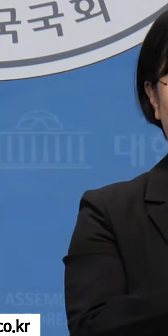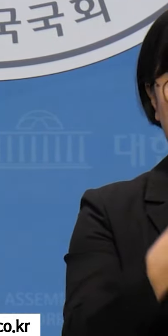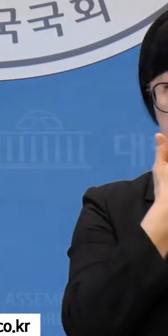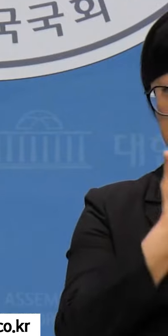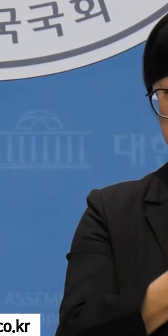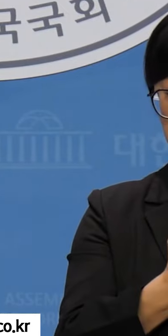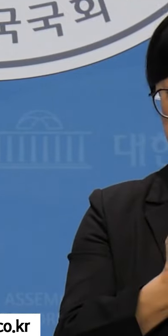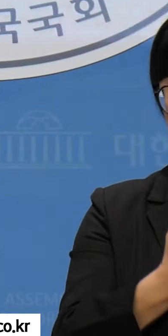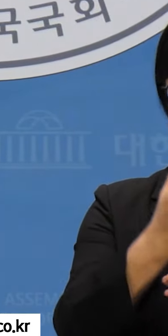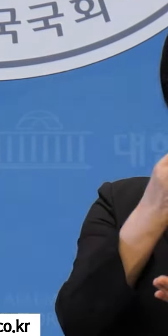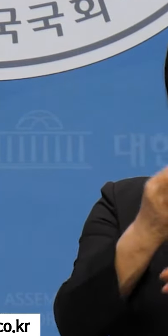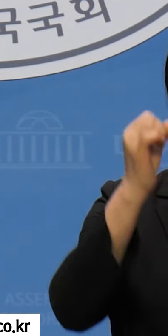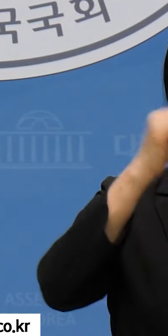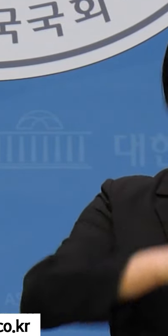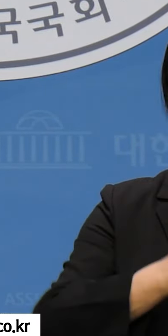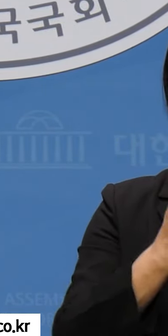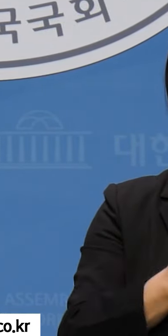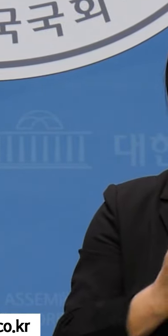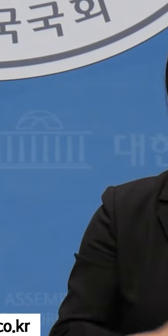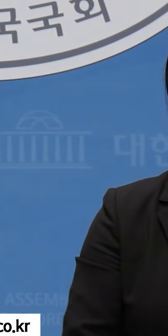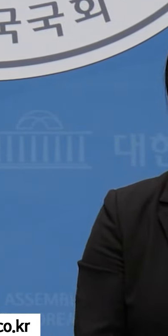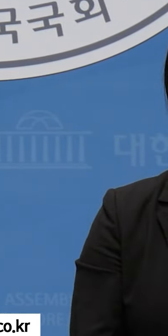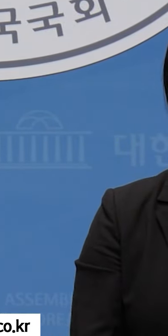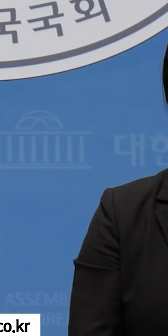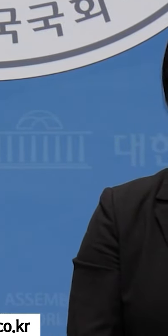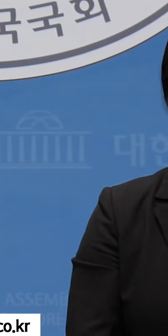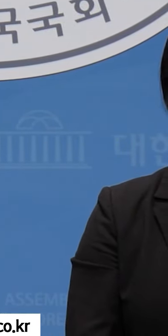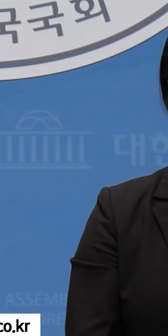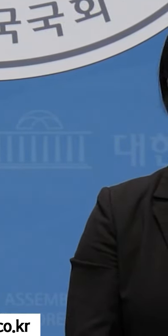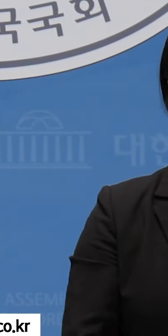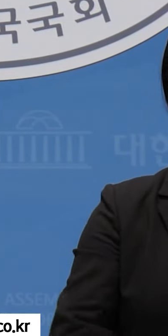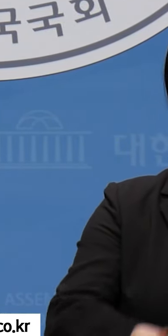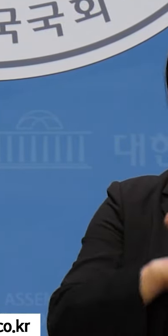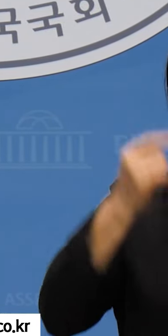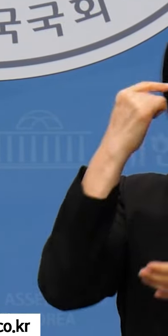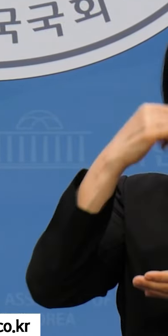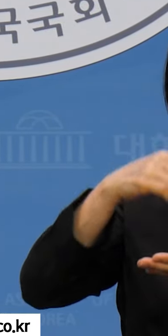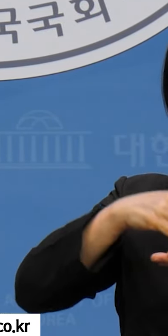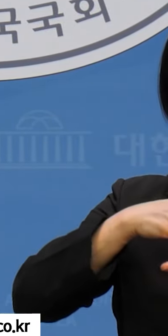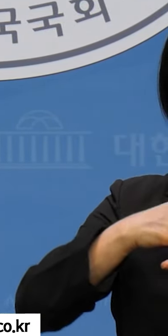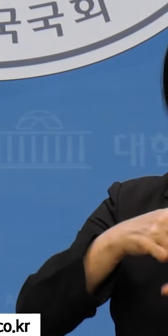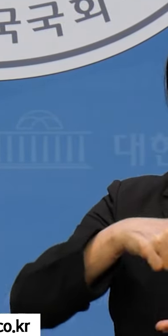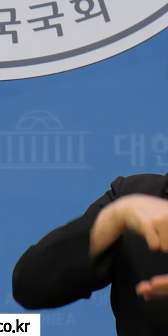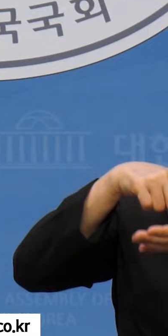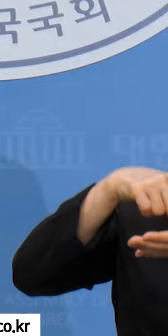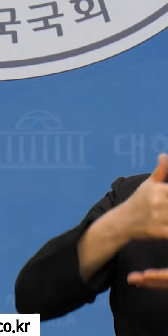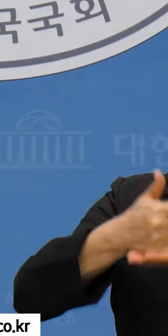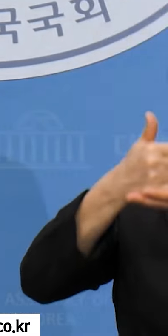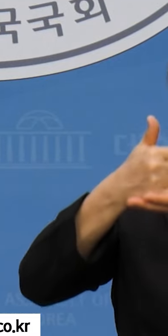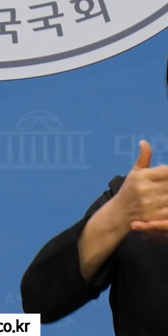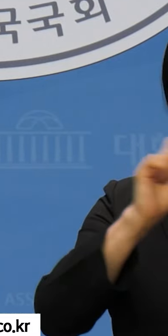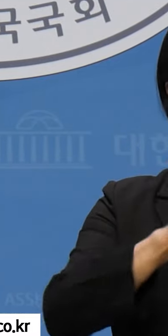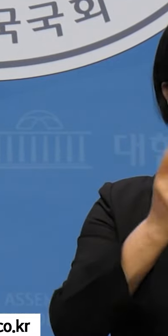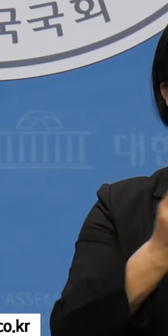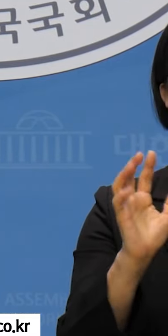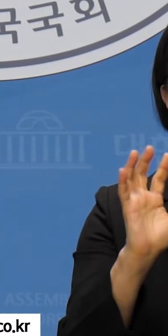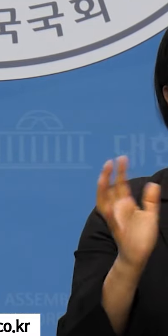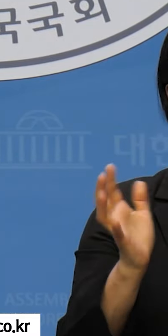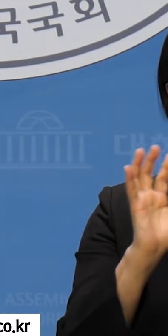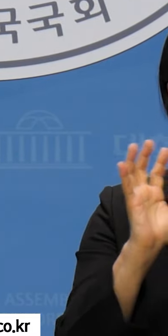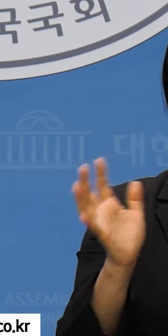소중한 가치들이 무너지고 있습니다. 다른 의견도 존중하고 서로